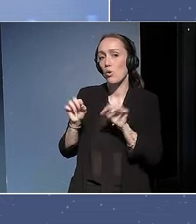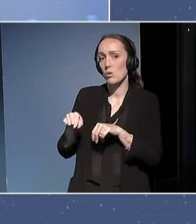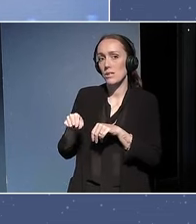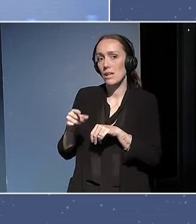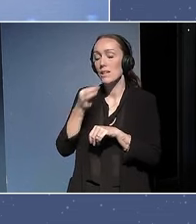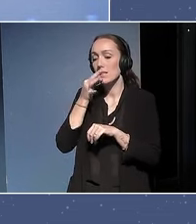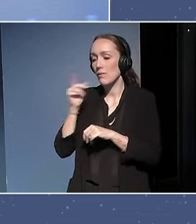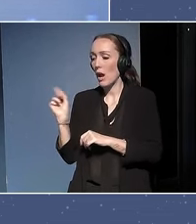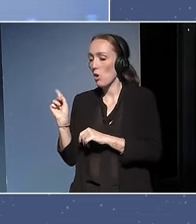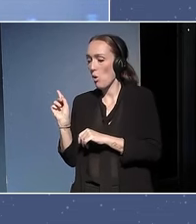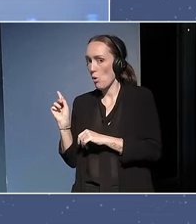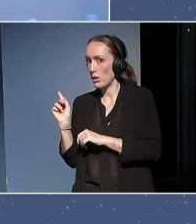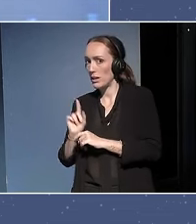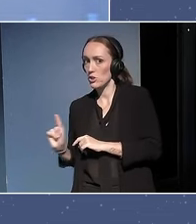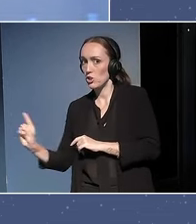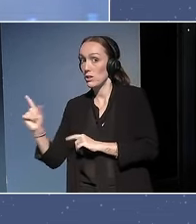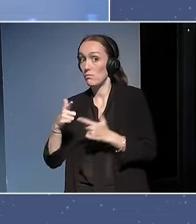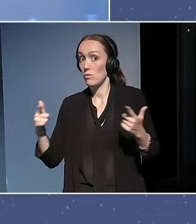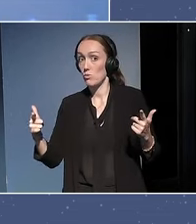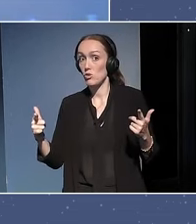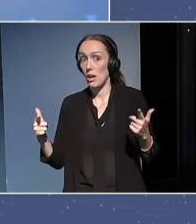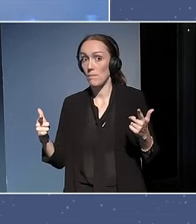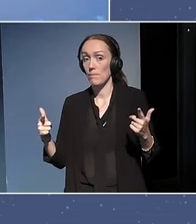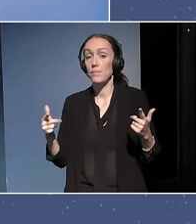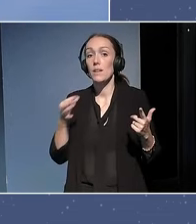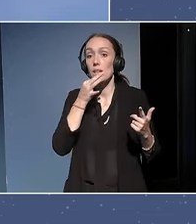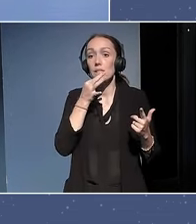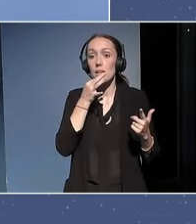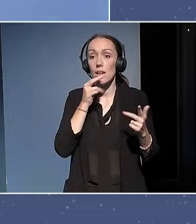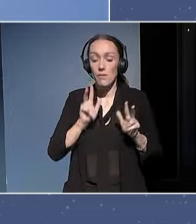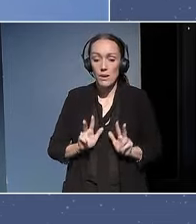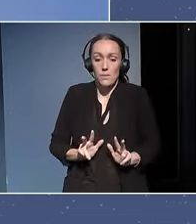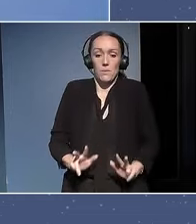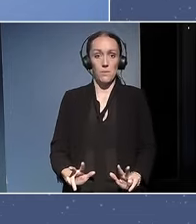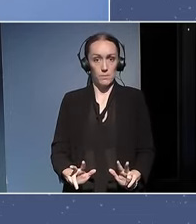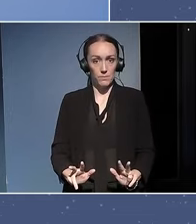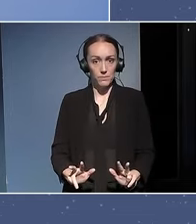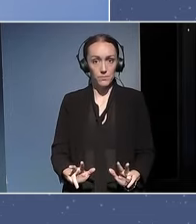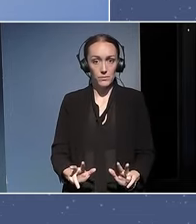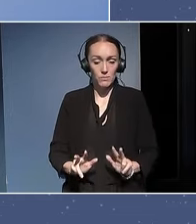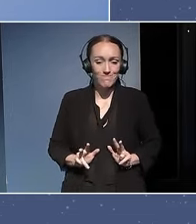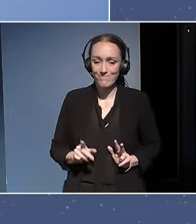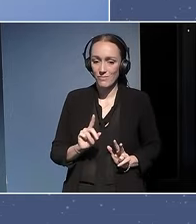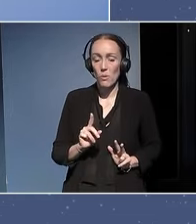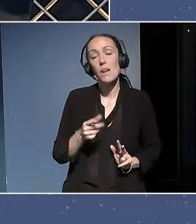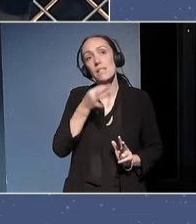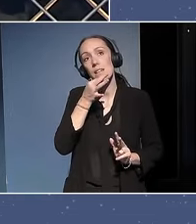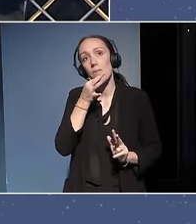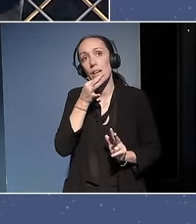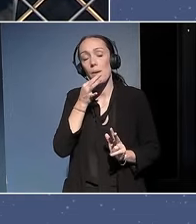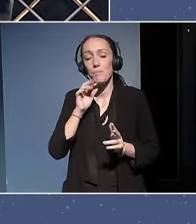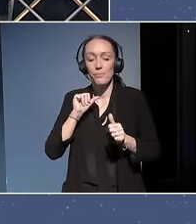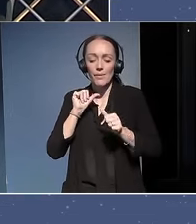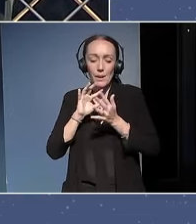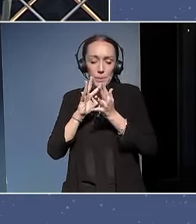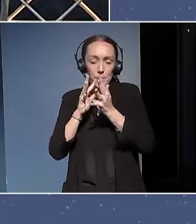coda No nel nelle orme delle zampe quindi le tenevano sollevate da terra Sì diciamo che magari questi adattamenti che ha avuto